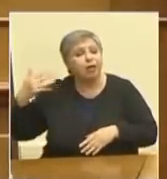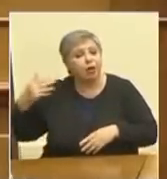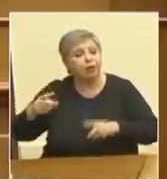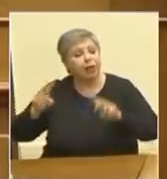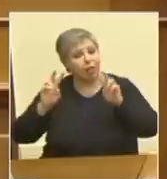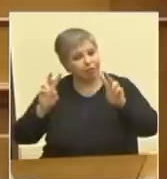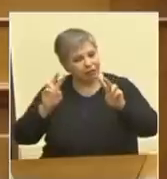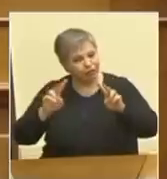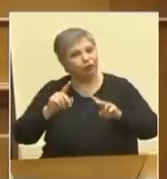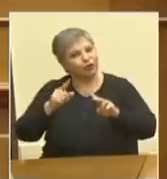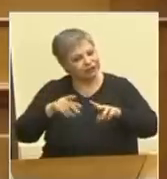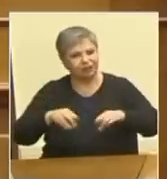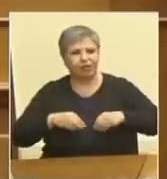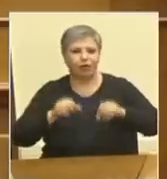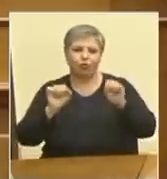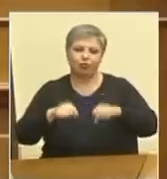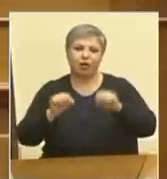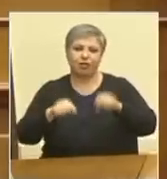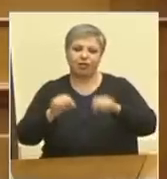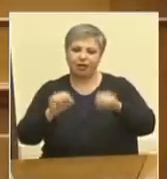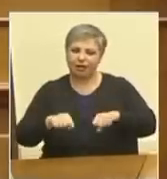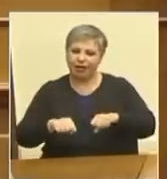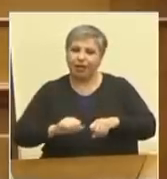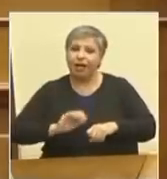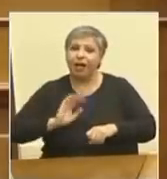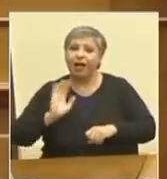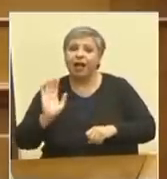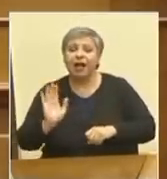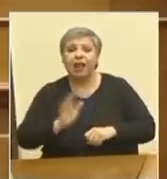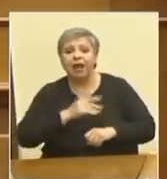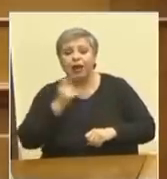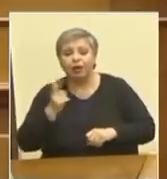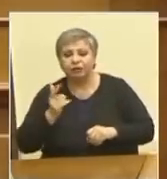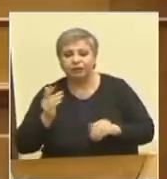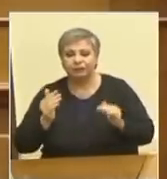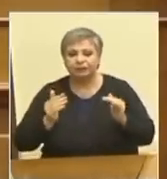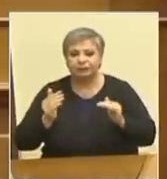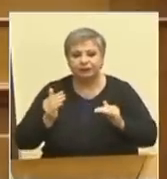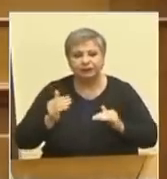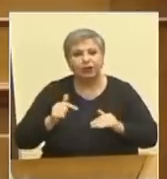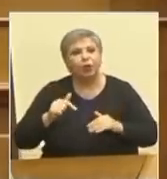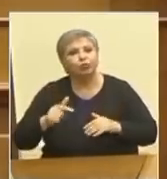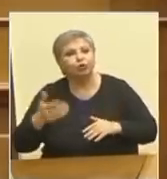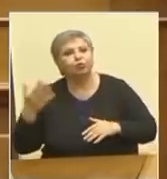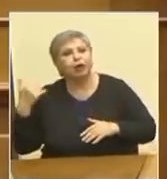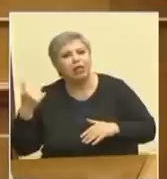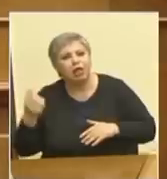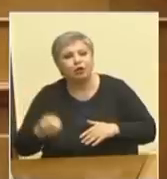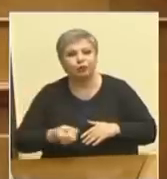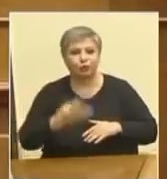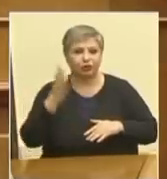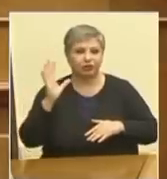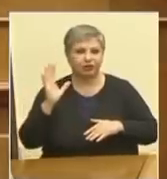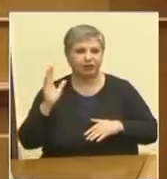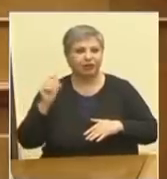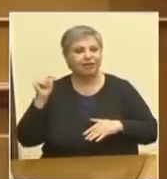καλοδεχούμενοι είναι. Αλλά όταν πρόκειται να βάζετε ψεύτικα διλήμματα για το ποιος είναι παλιός και ποιος είναι νέος, σας βολεύει